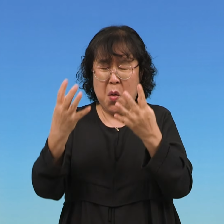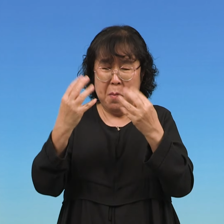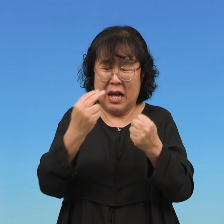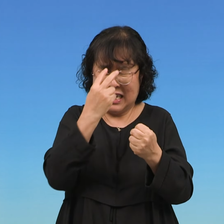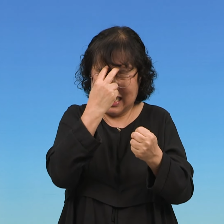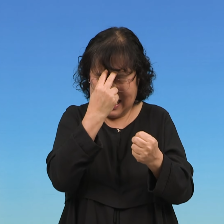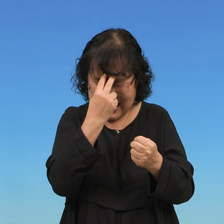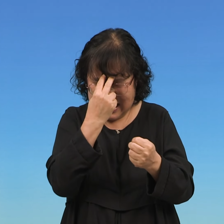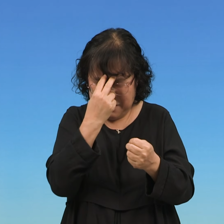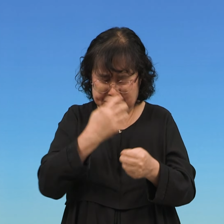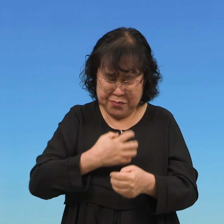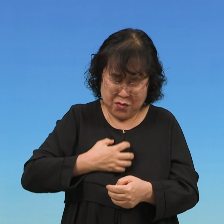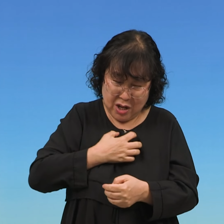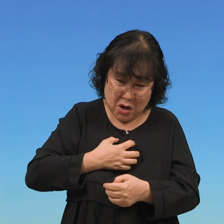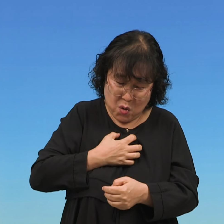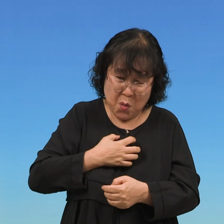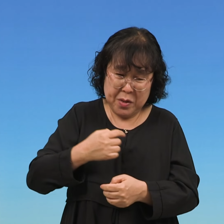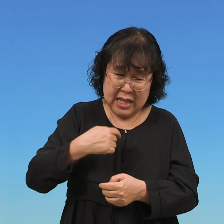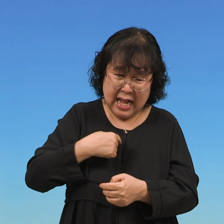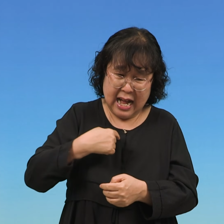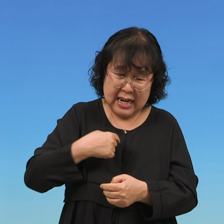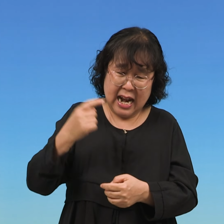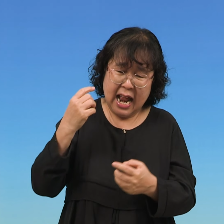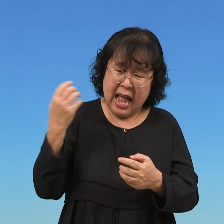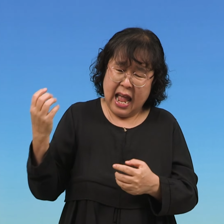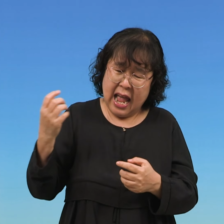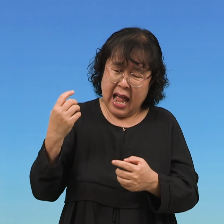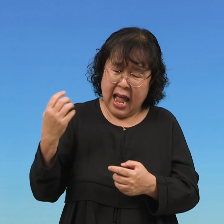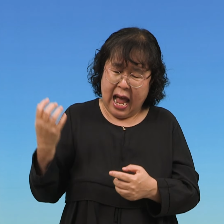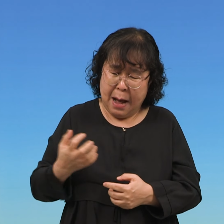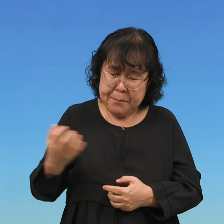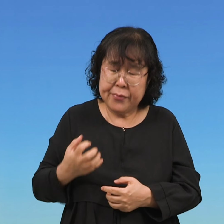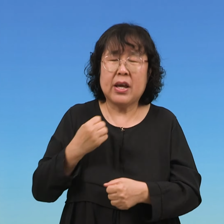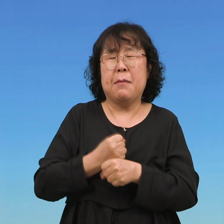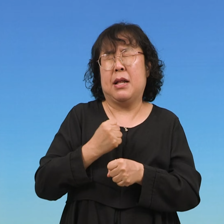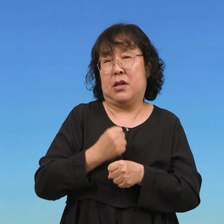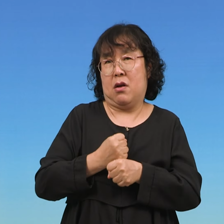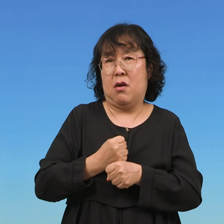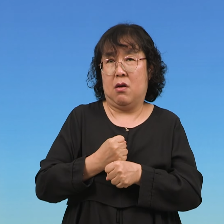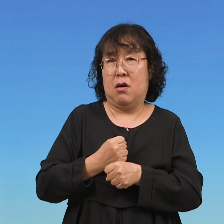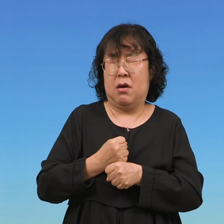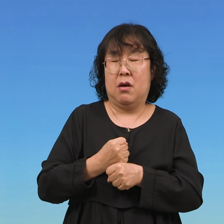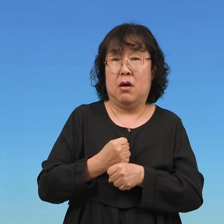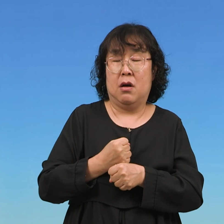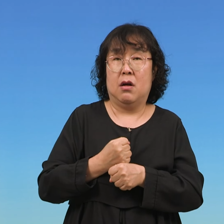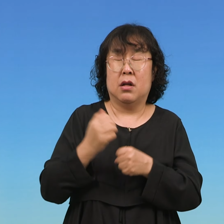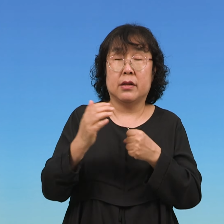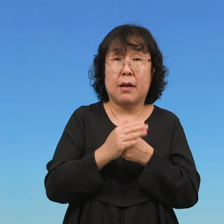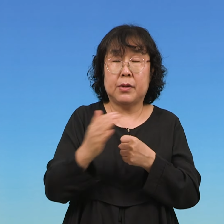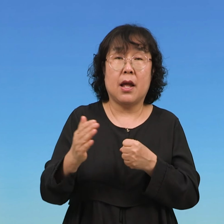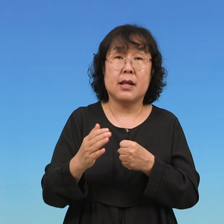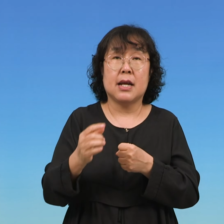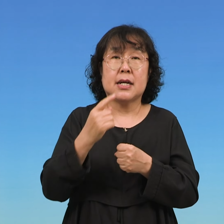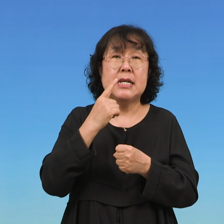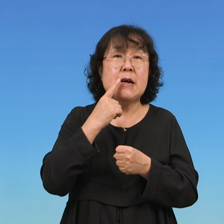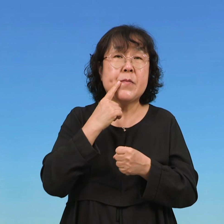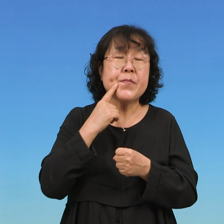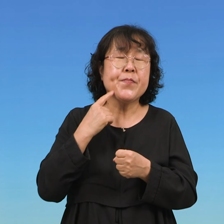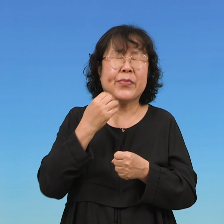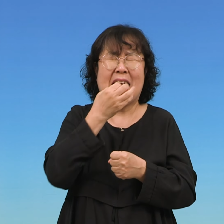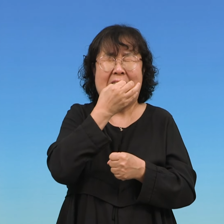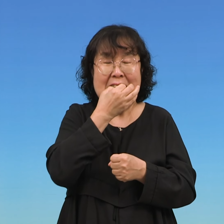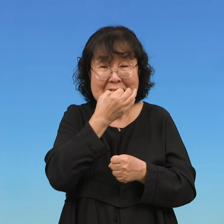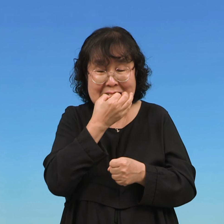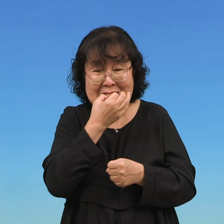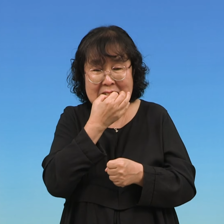근심이 자기를 찌르는 시대예요 약 먹지 않고는 마음이 평정심을 찾기가 어려운 그런 상황 거기에